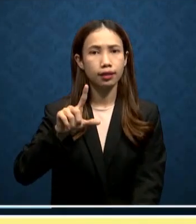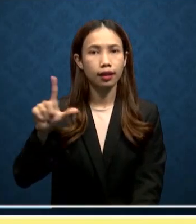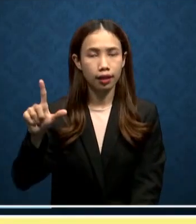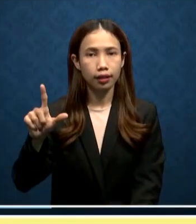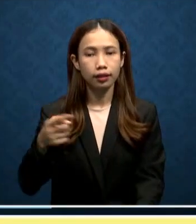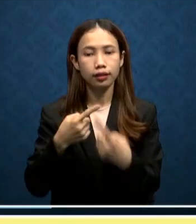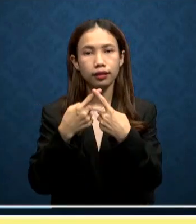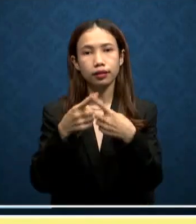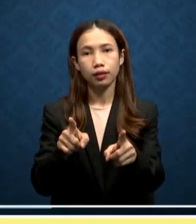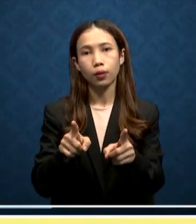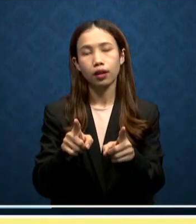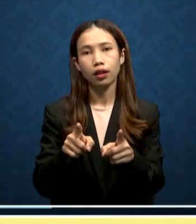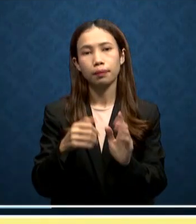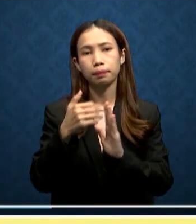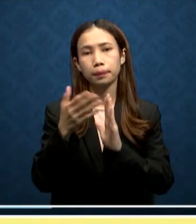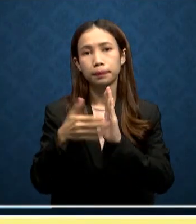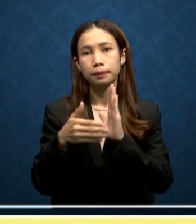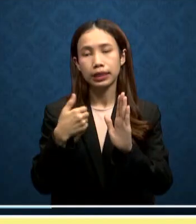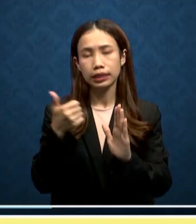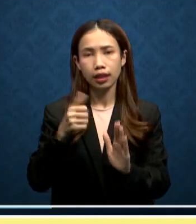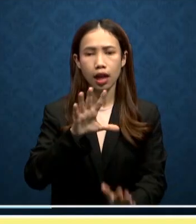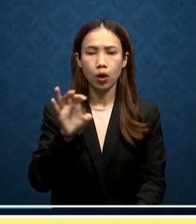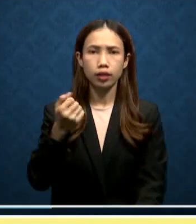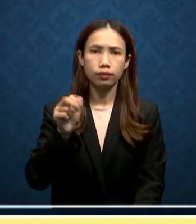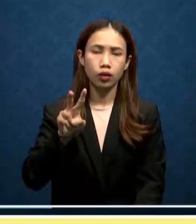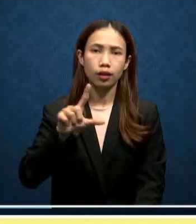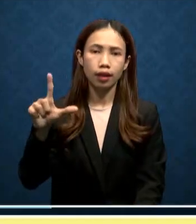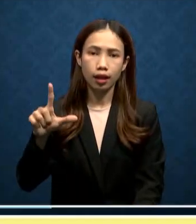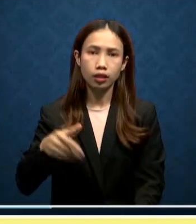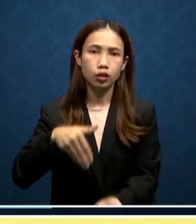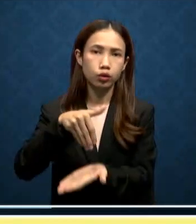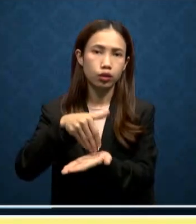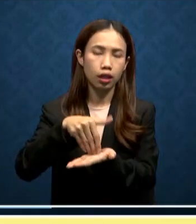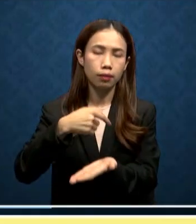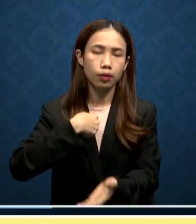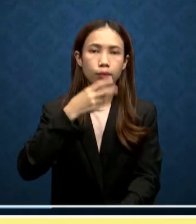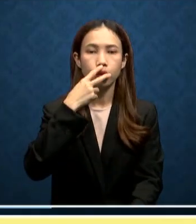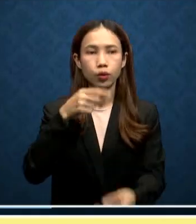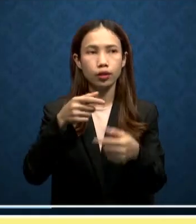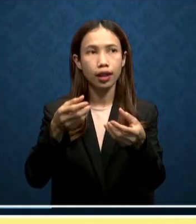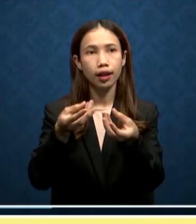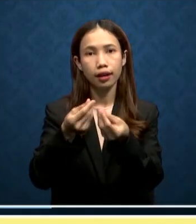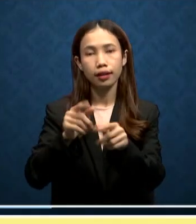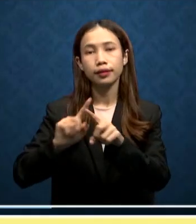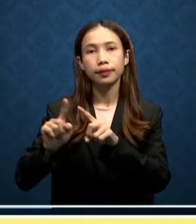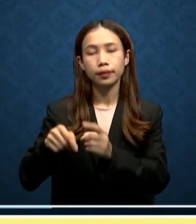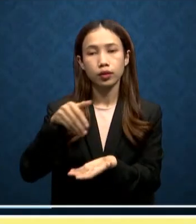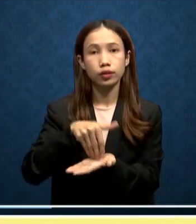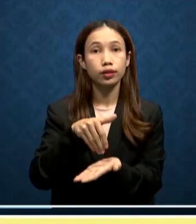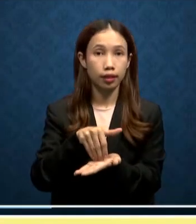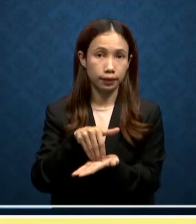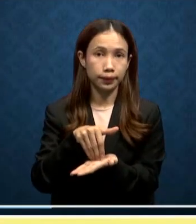นะแต่ว่าเอ่อภูมิภาคเนี่ย 512ล้านส่วนกลางเนี่ยผมไปดูในรายละเอียดเนี่ยส่วนกลางเนี่ย